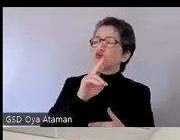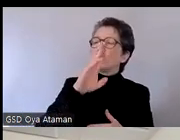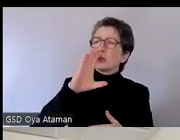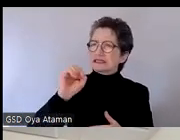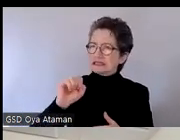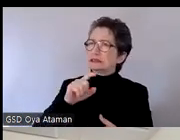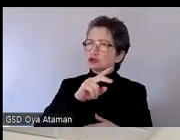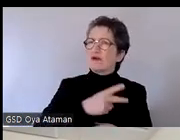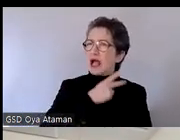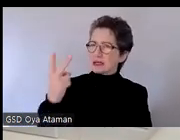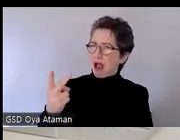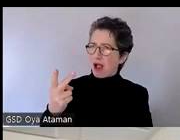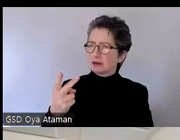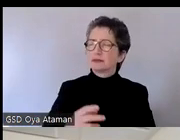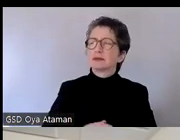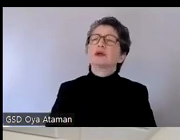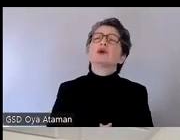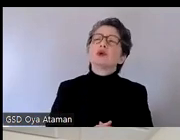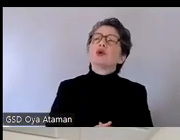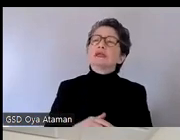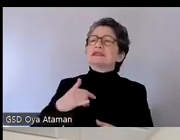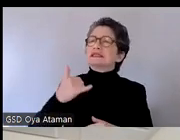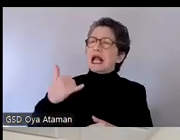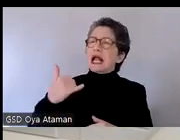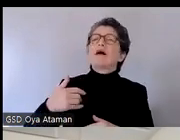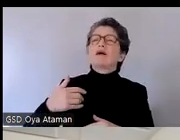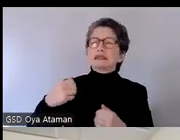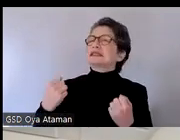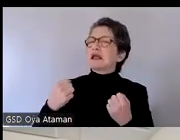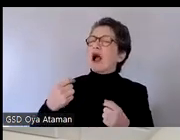dieses Jahr wird es mit Sicherheit weitere Kurse geben.